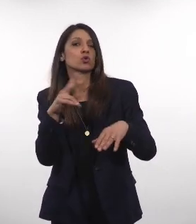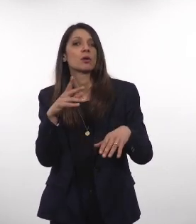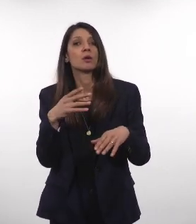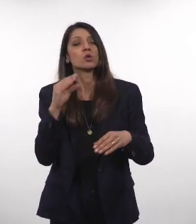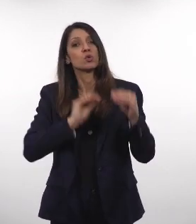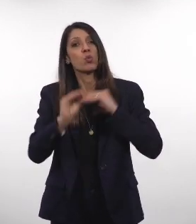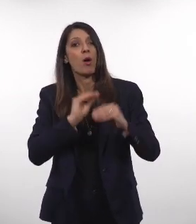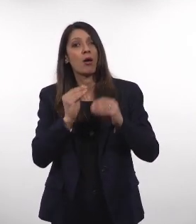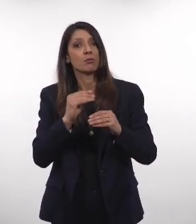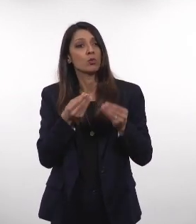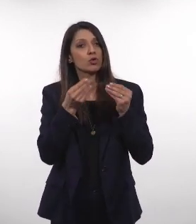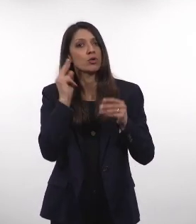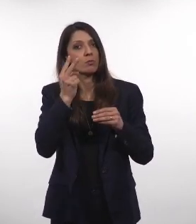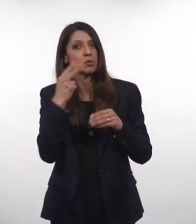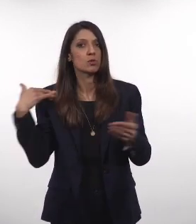an.